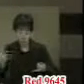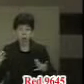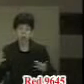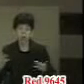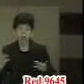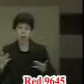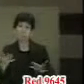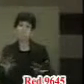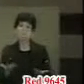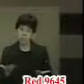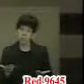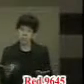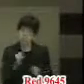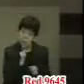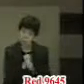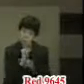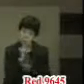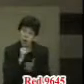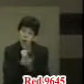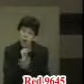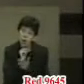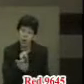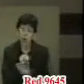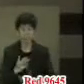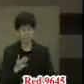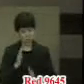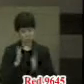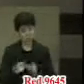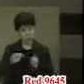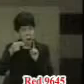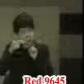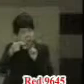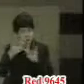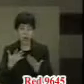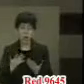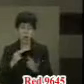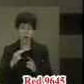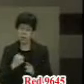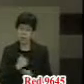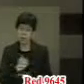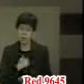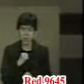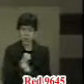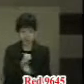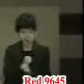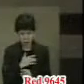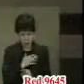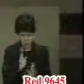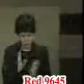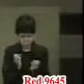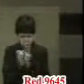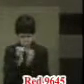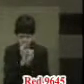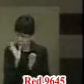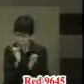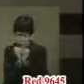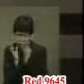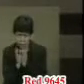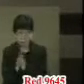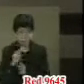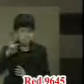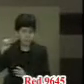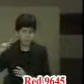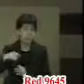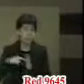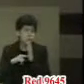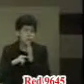างนั้นแหละครับนุ่มนวลนะครับไอ้นี่คนเป็นหมื่นเป็นหมื่นหมื่นนั้นประคับประคองไม่ให้กระทบกระทั่งก็เขากำลัง